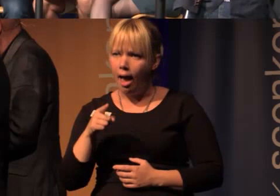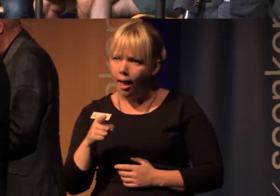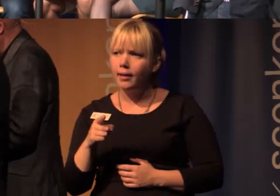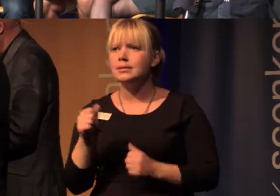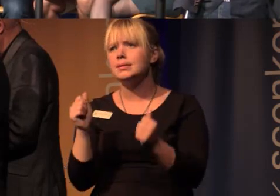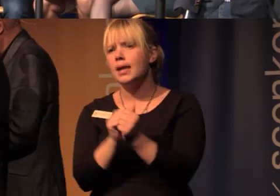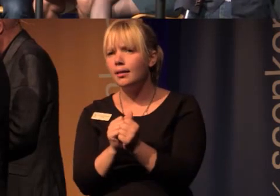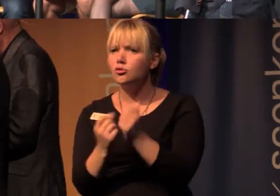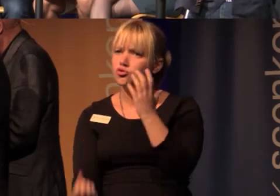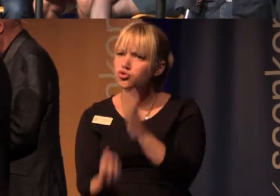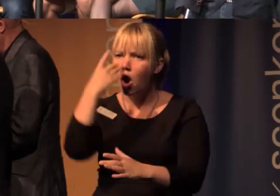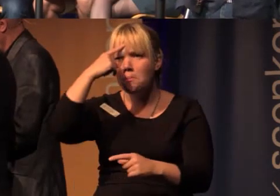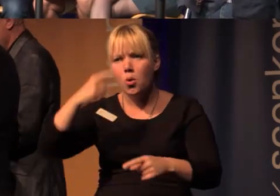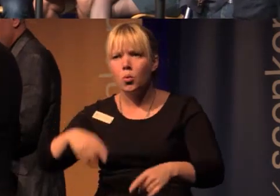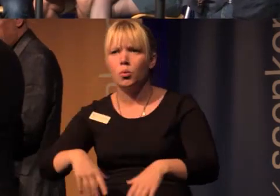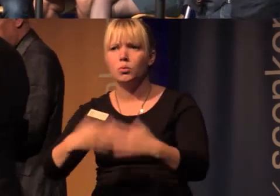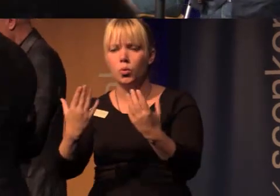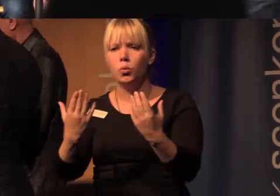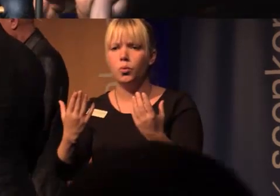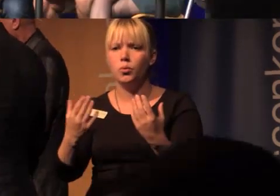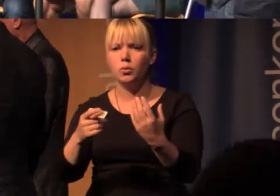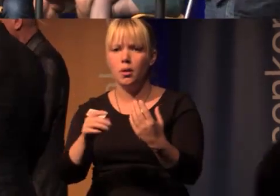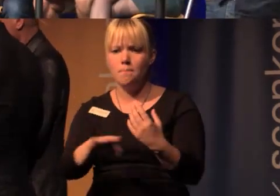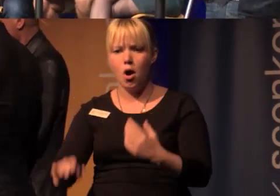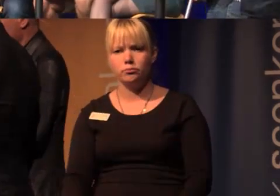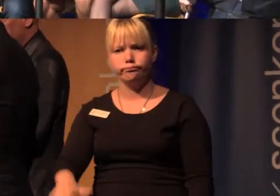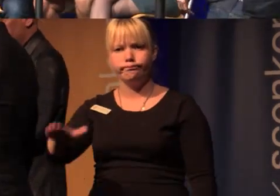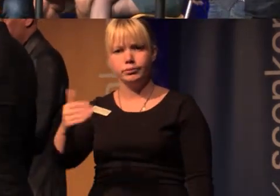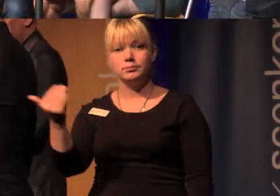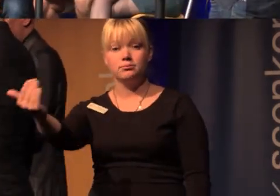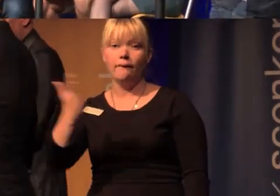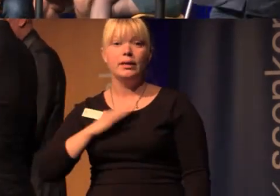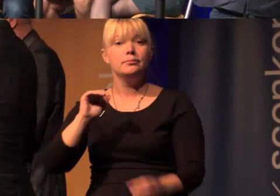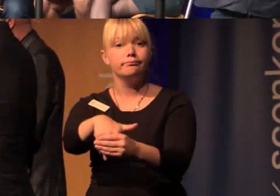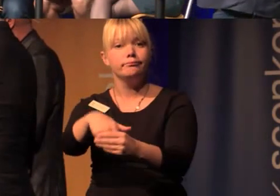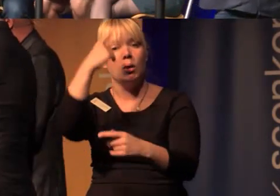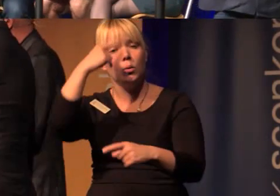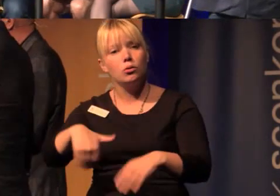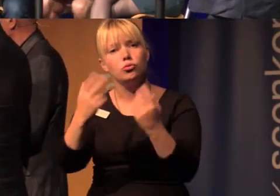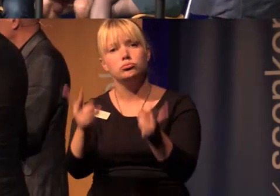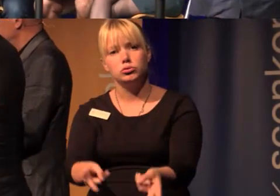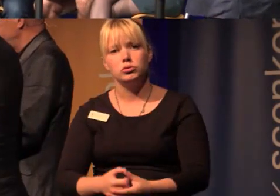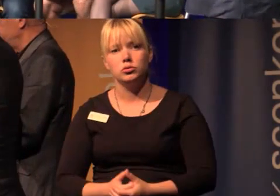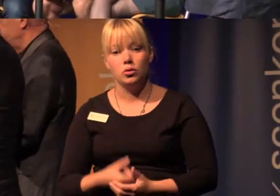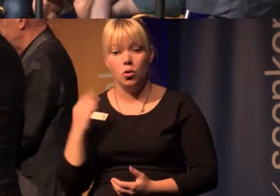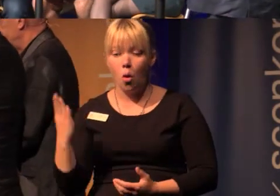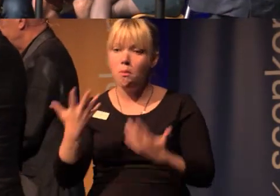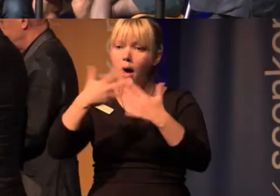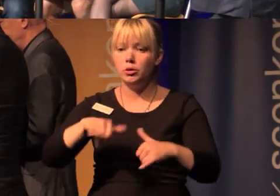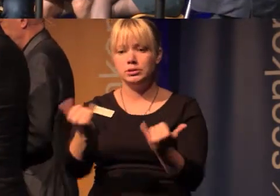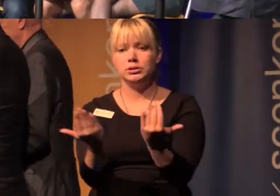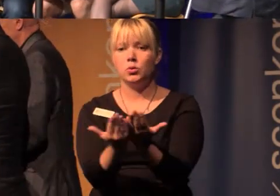kulturskapande och ett kulturdeltagande även senare i livet. Om man får en introduktion genom skolgången.